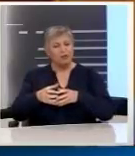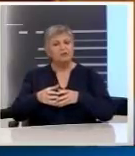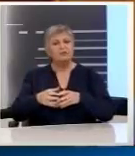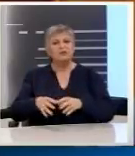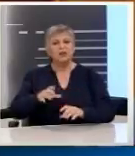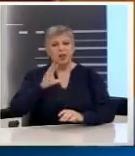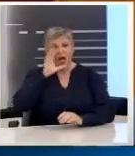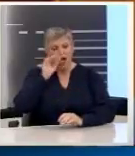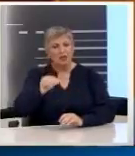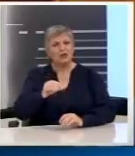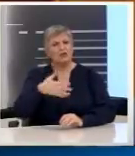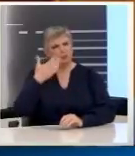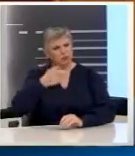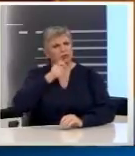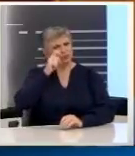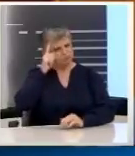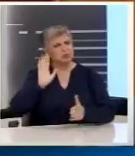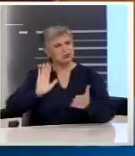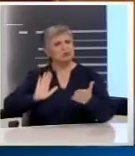δυσκολίες,